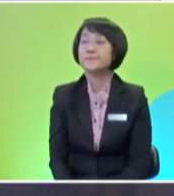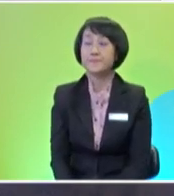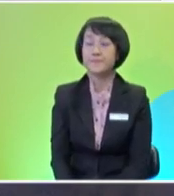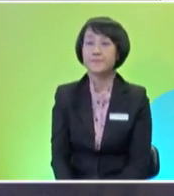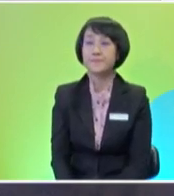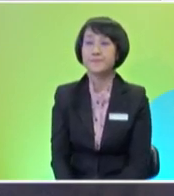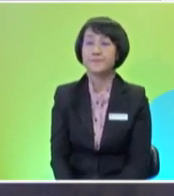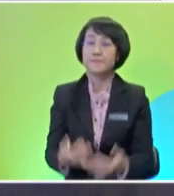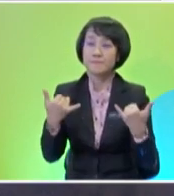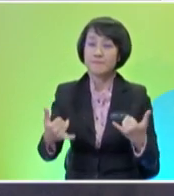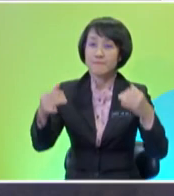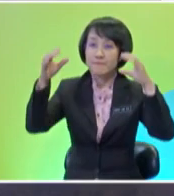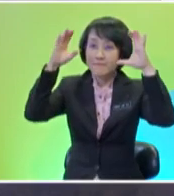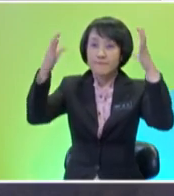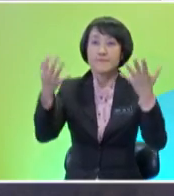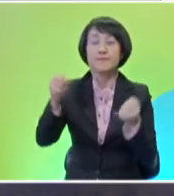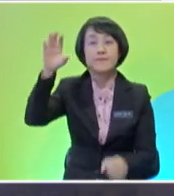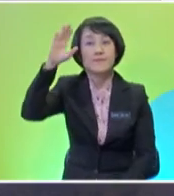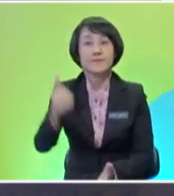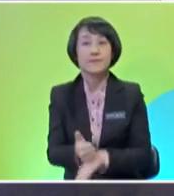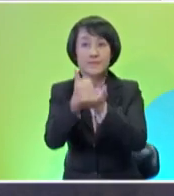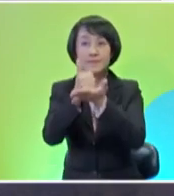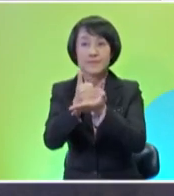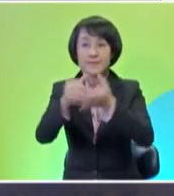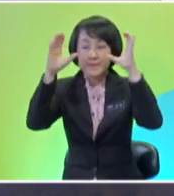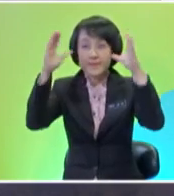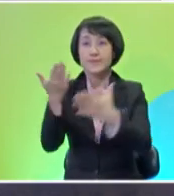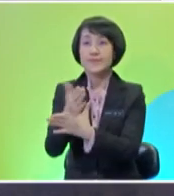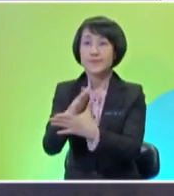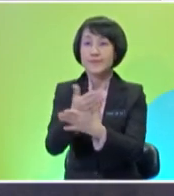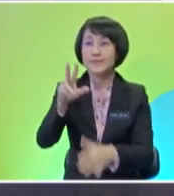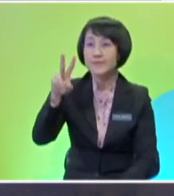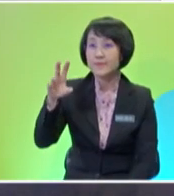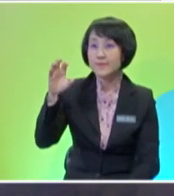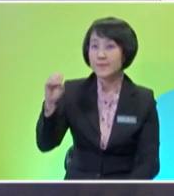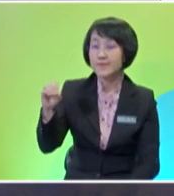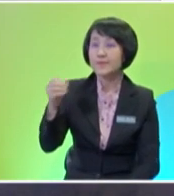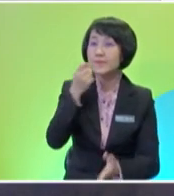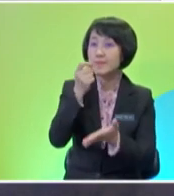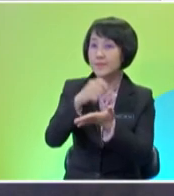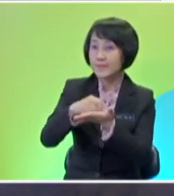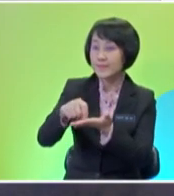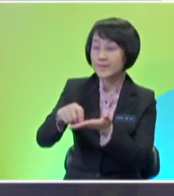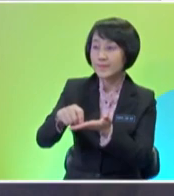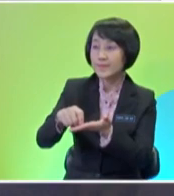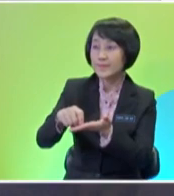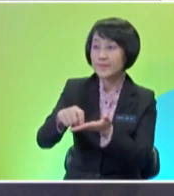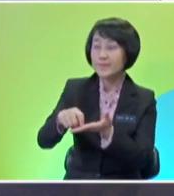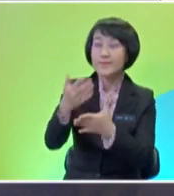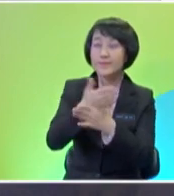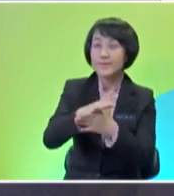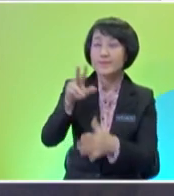Kris tolong cek KU untuk bahagiakan 20 pensil tuh pensil bagi 20